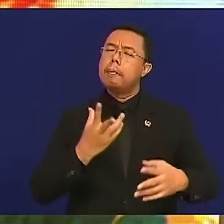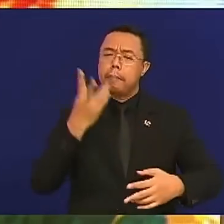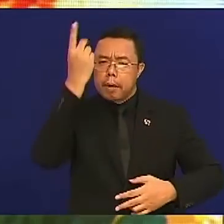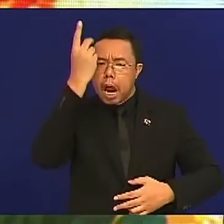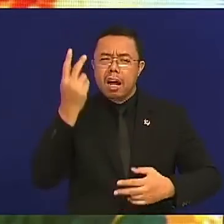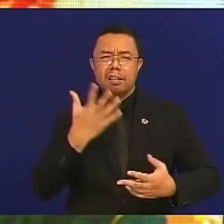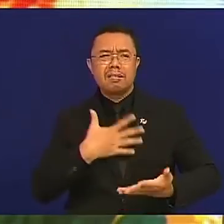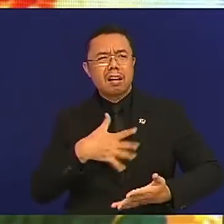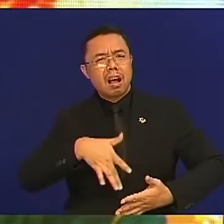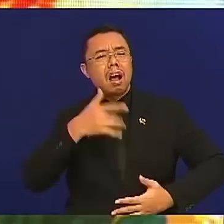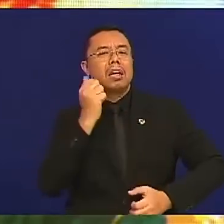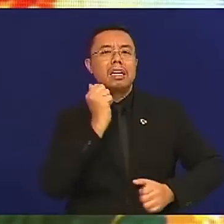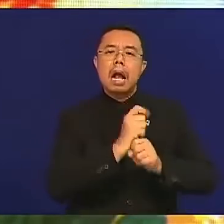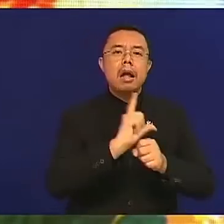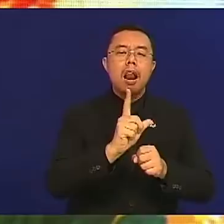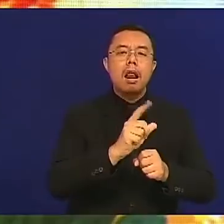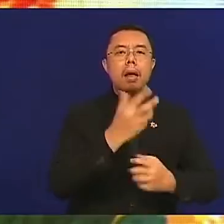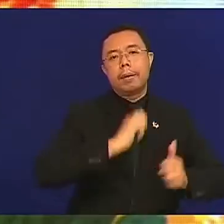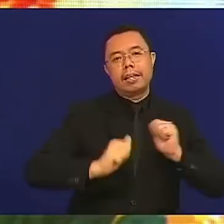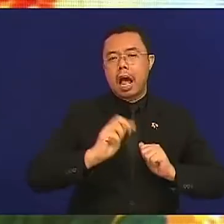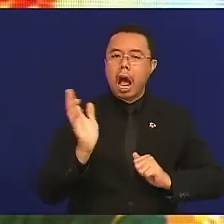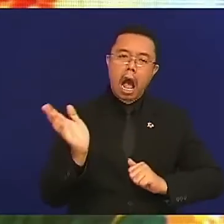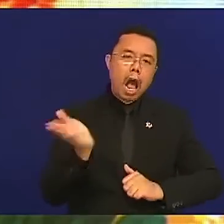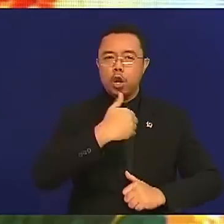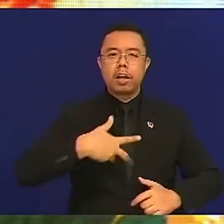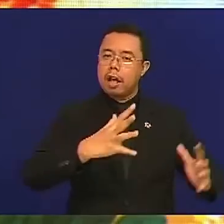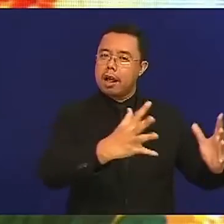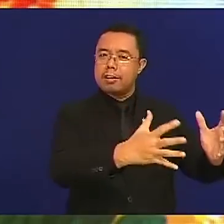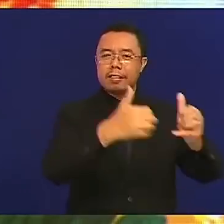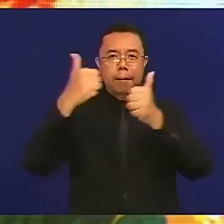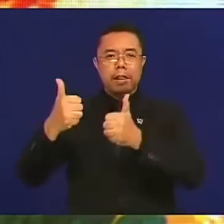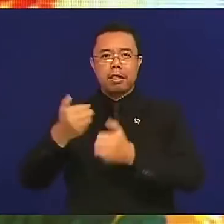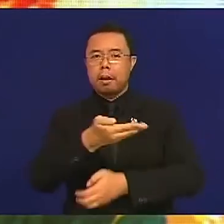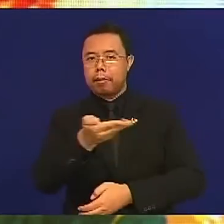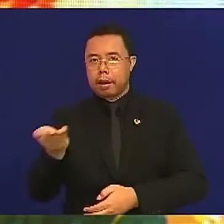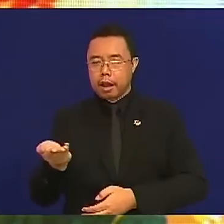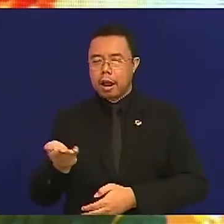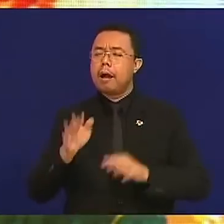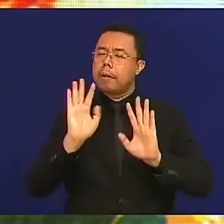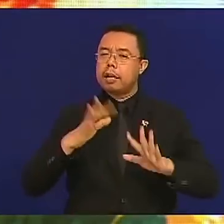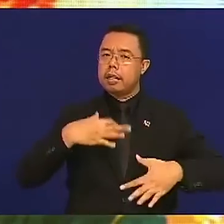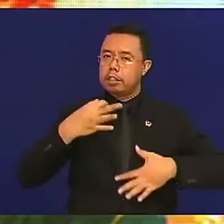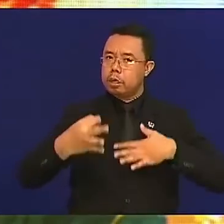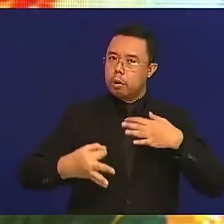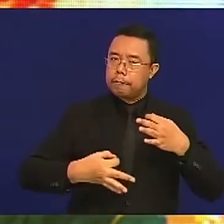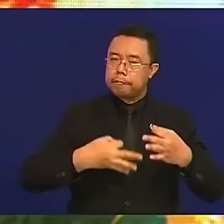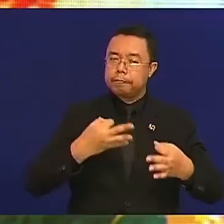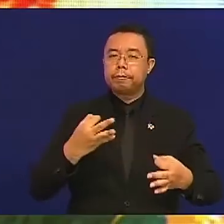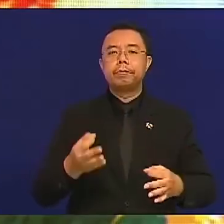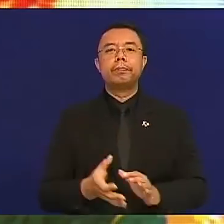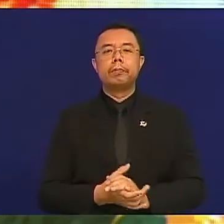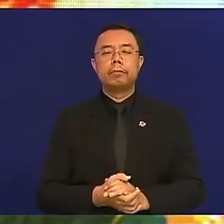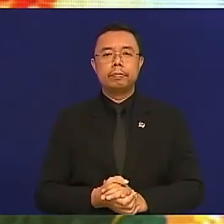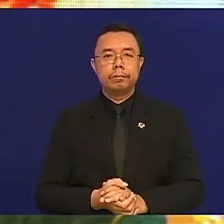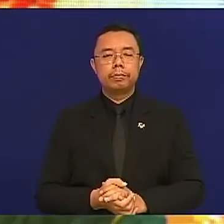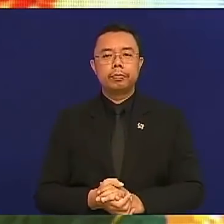gagal, menderita. Ayo kita selamatkan mereka. Banyak jiwa